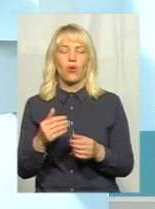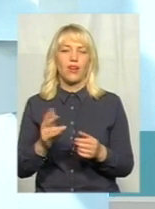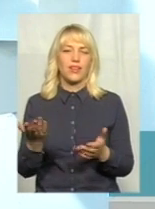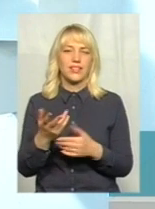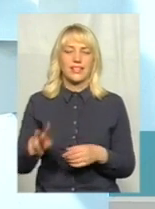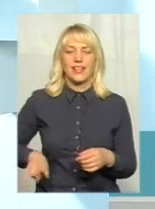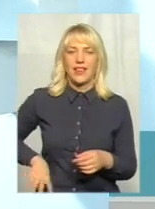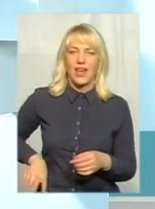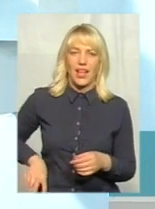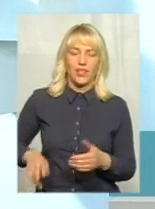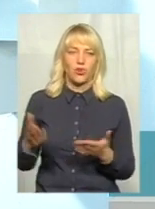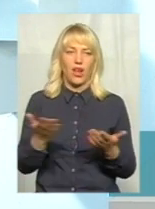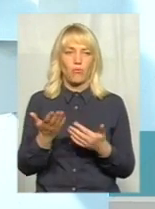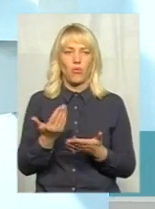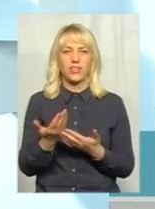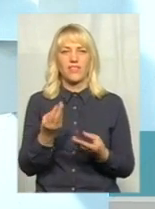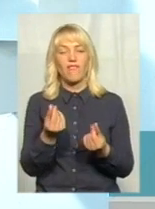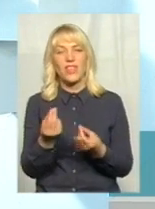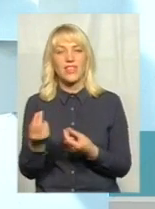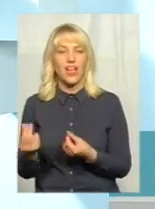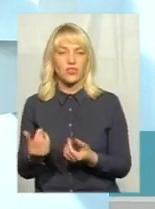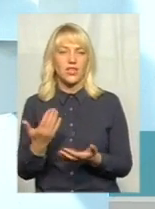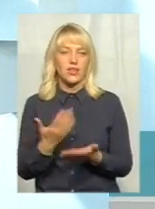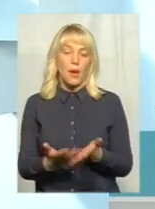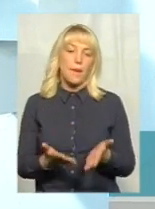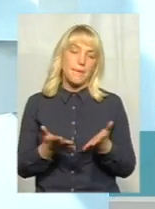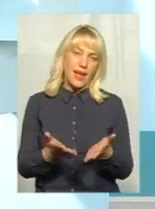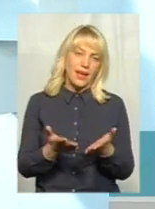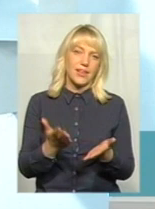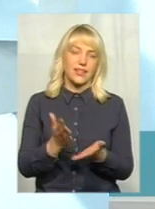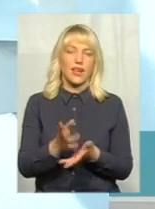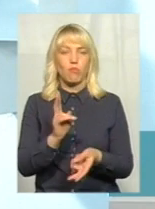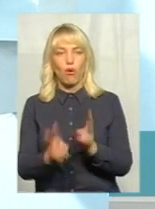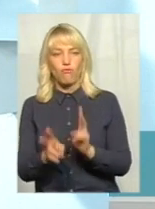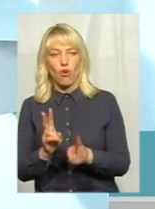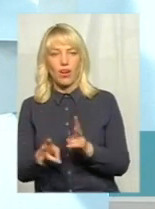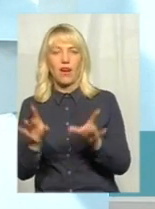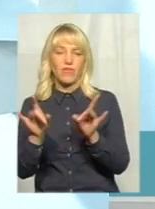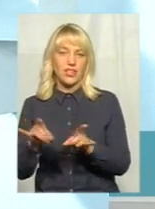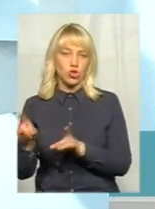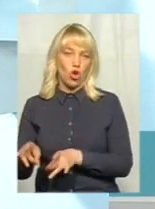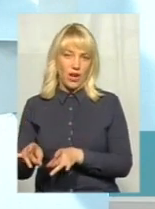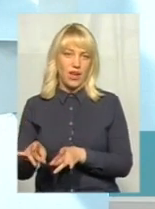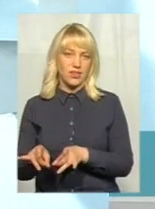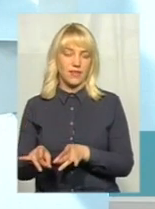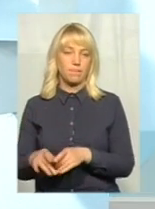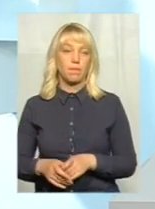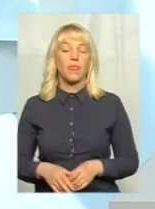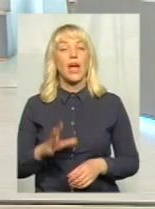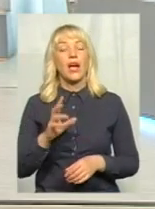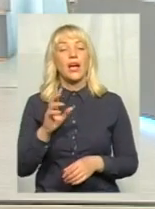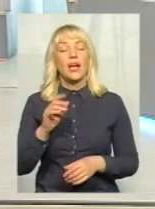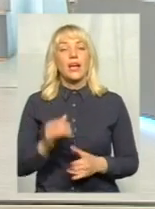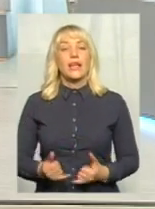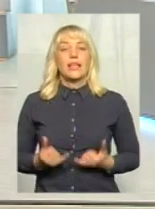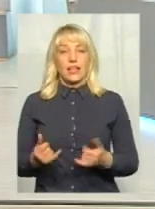там, якби, ну, є і пекарі, і повара є в ресторани там. Але все ж таки, для